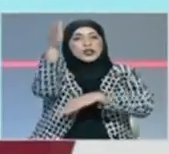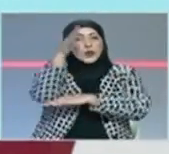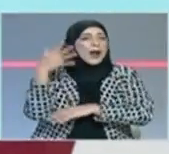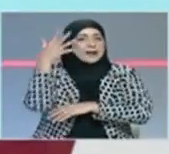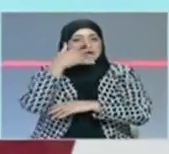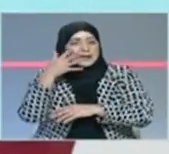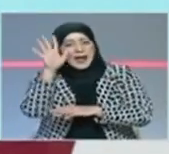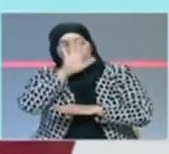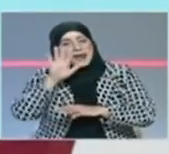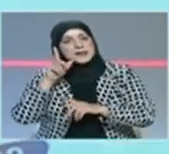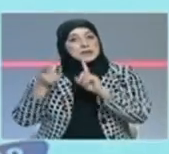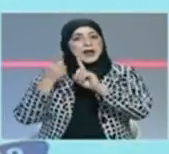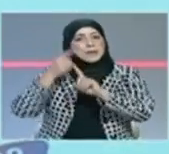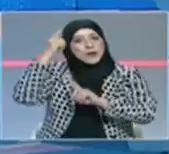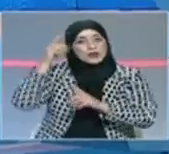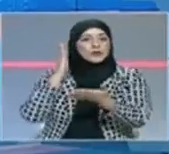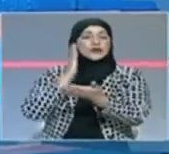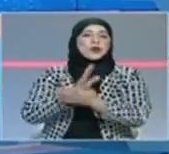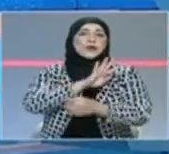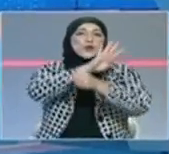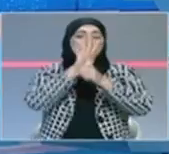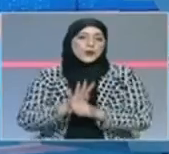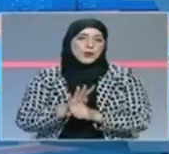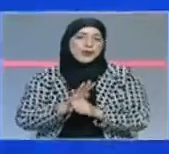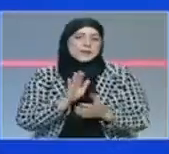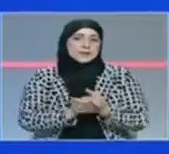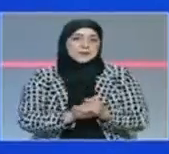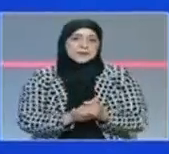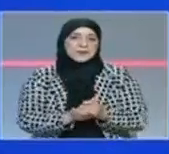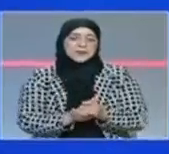أثبتت نجاعتها في تطويق الوباء والحد من انتشار العدوى.